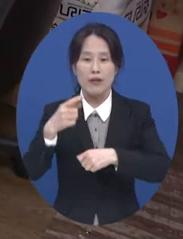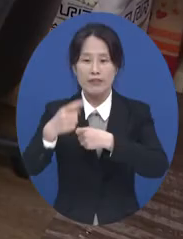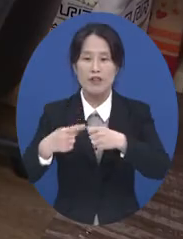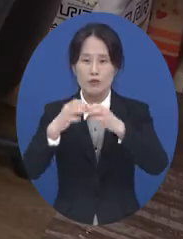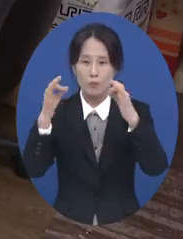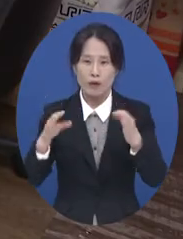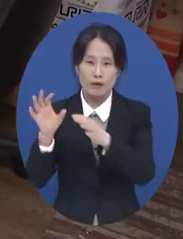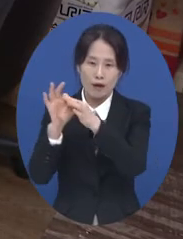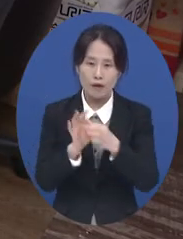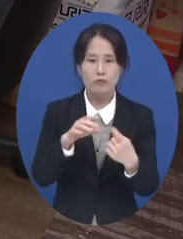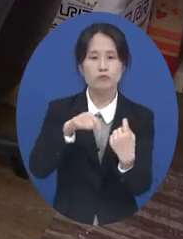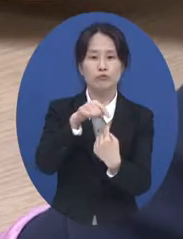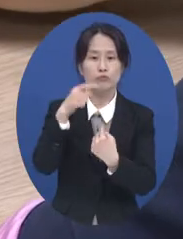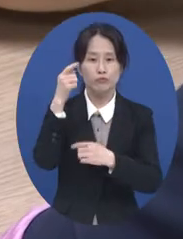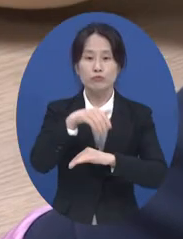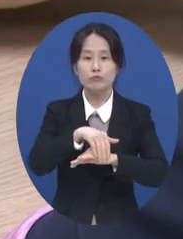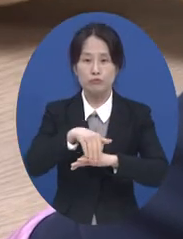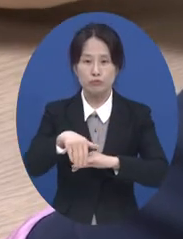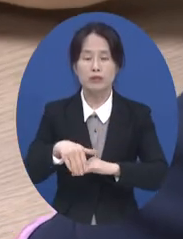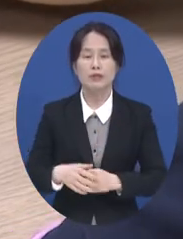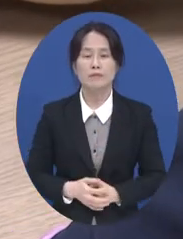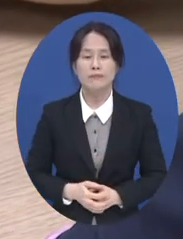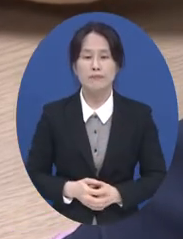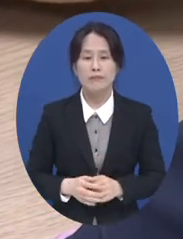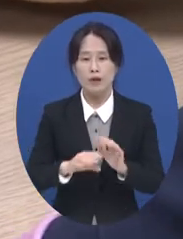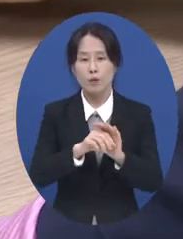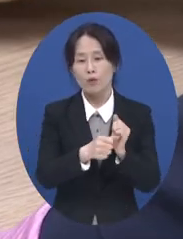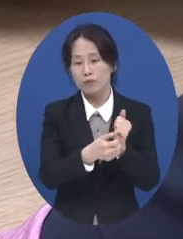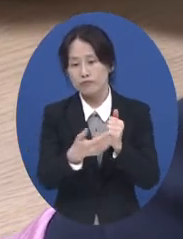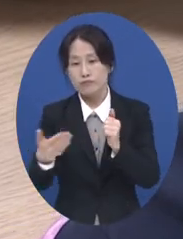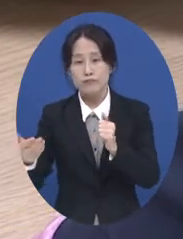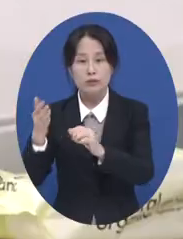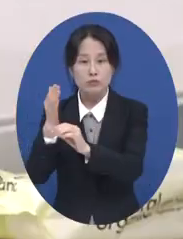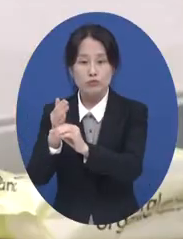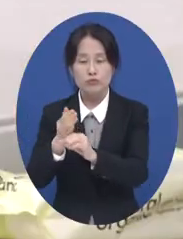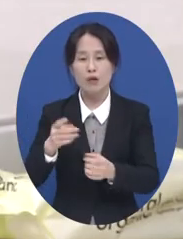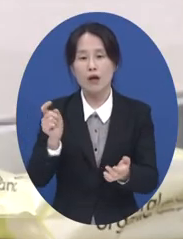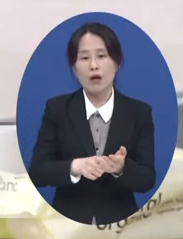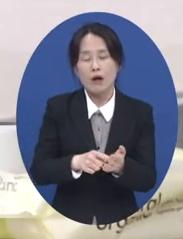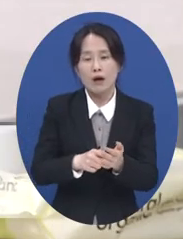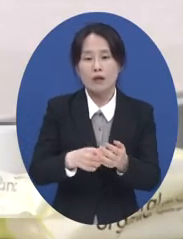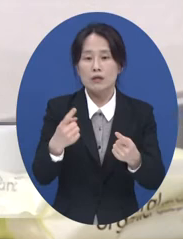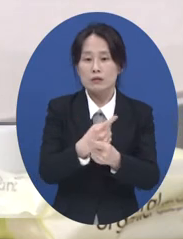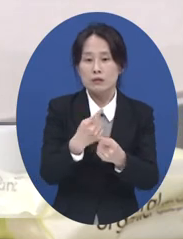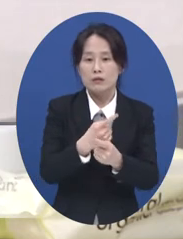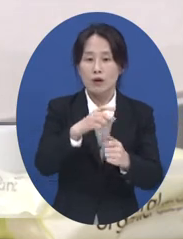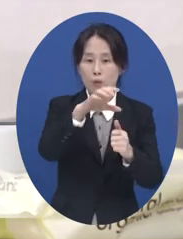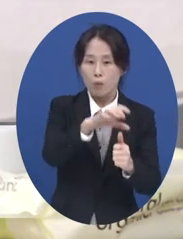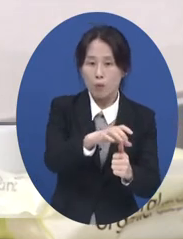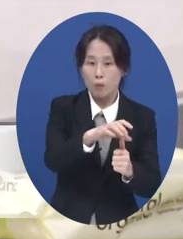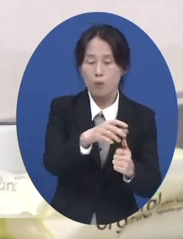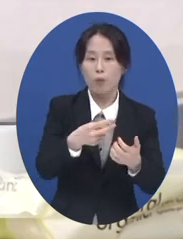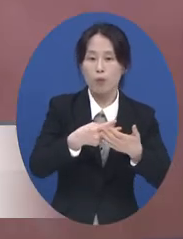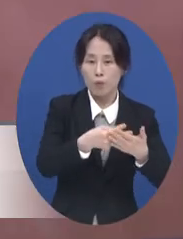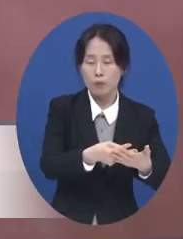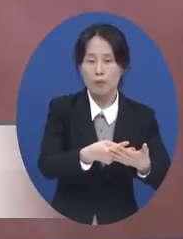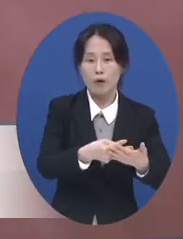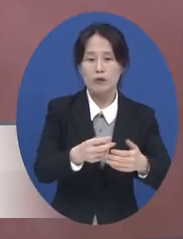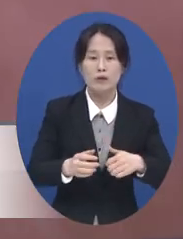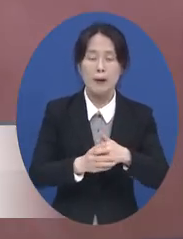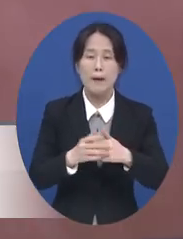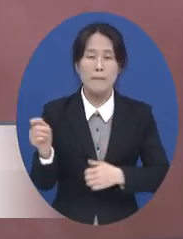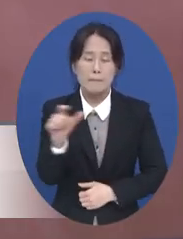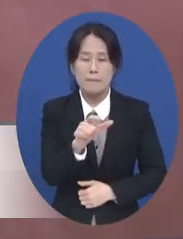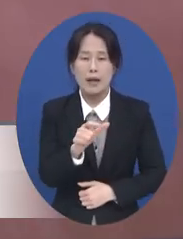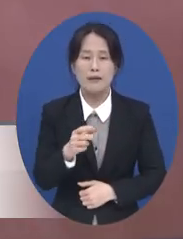24시간 365일 운영할 방침입니다. 코로나19 확산 속 응급 처치와 상시 응급 입원,